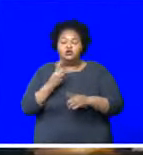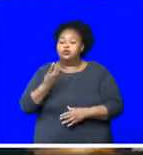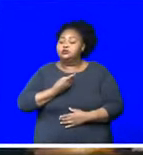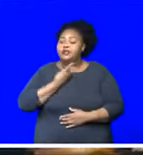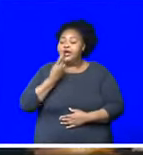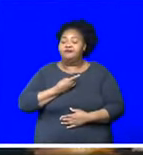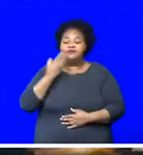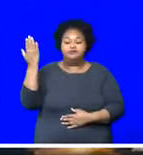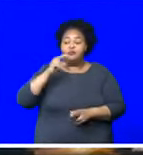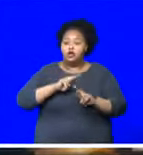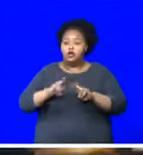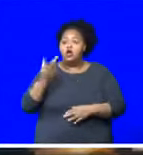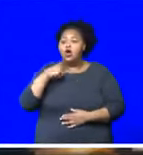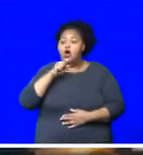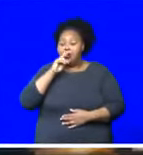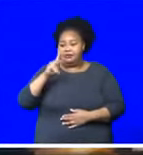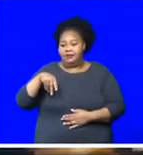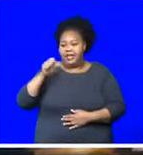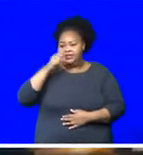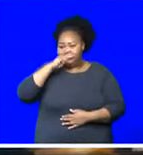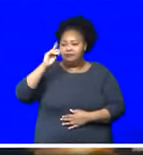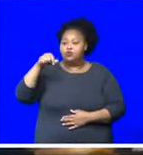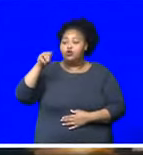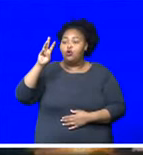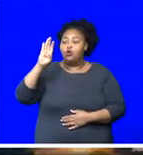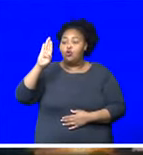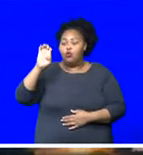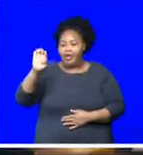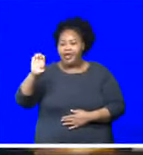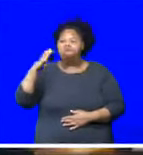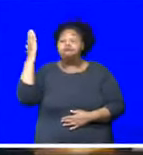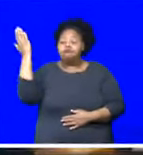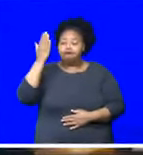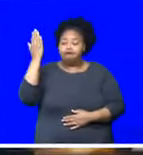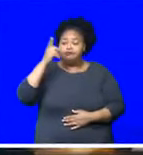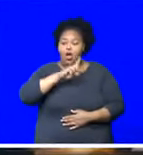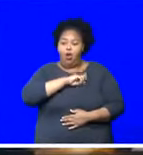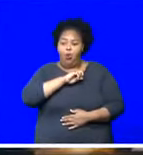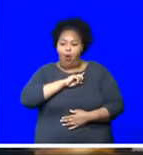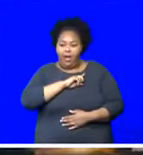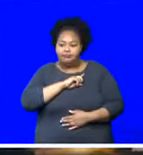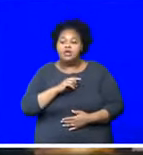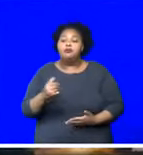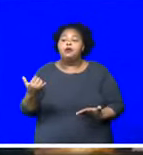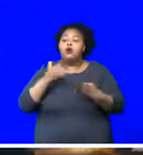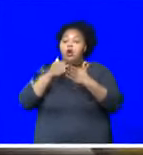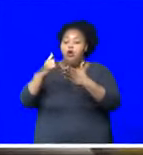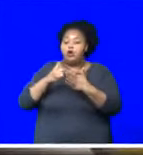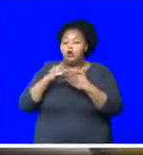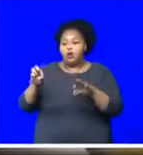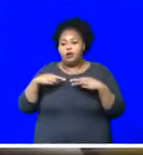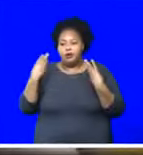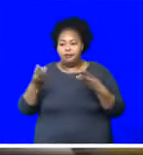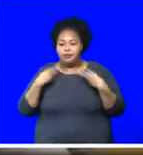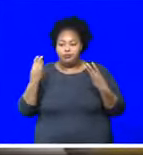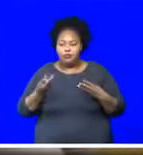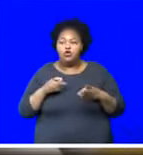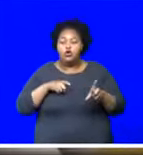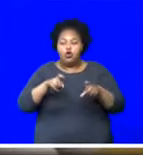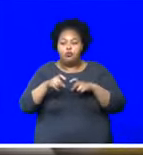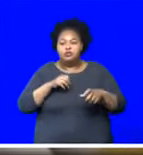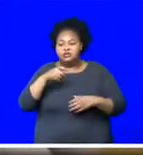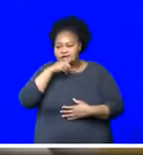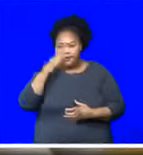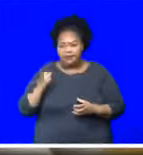emcimbini wekuklomelisa labahambe mbile mncintiswaneni we-asisungule lo msebenzi bobanjelwe enokwane Ngenhloso